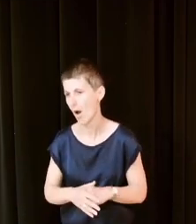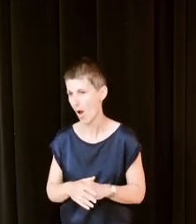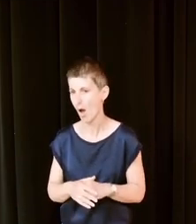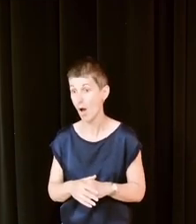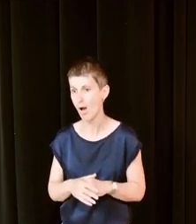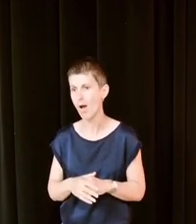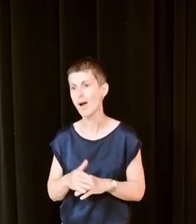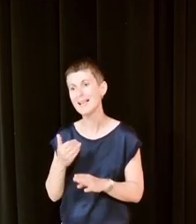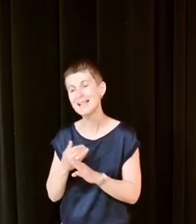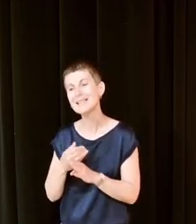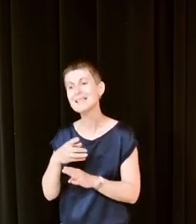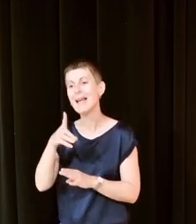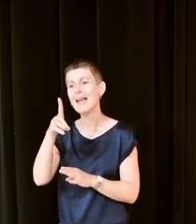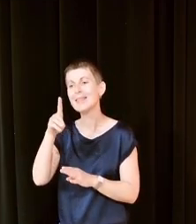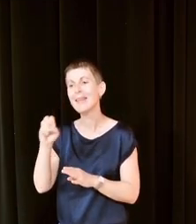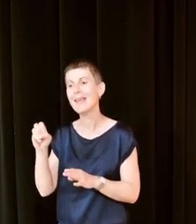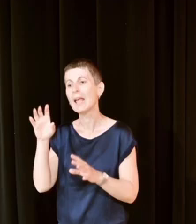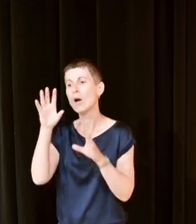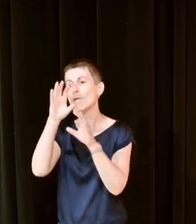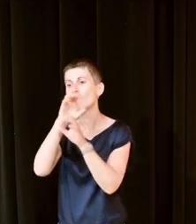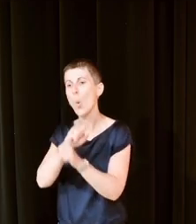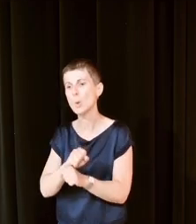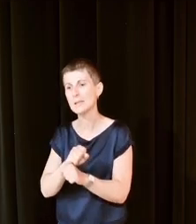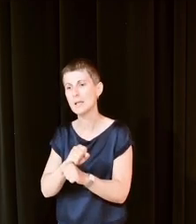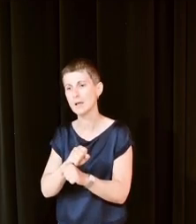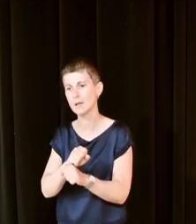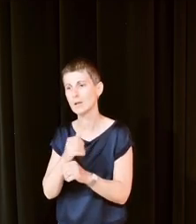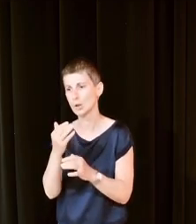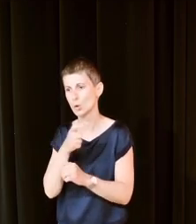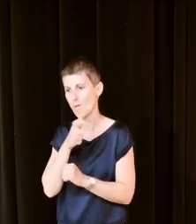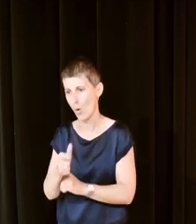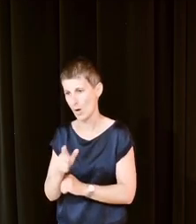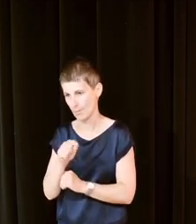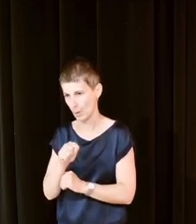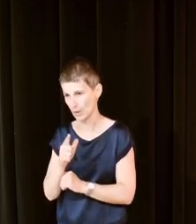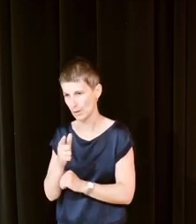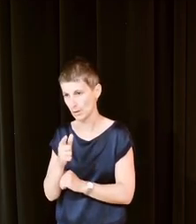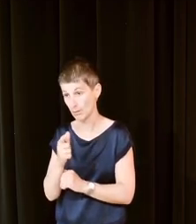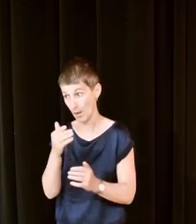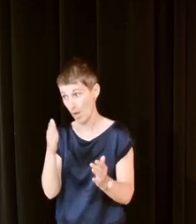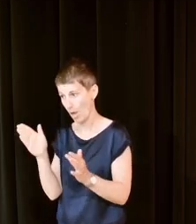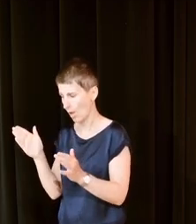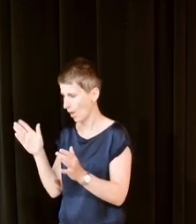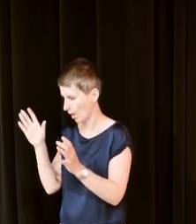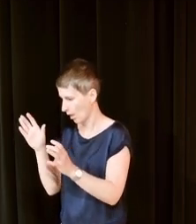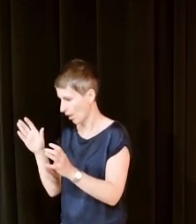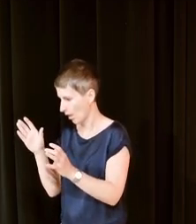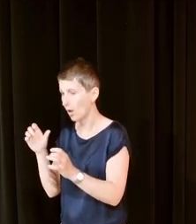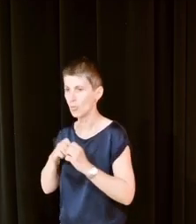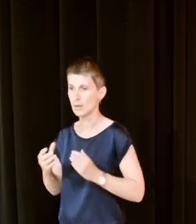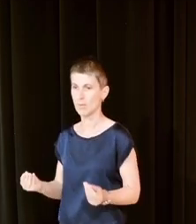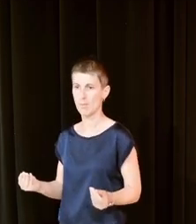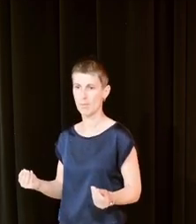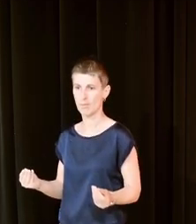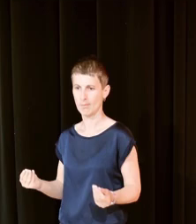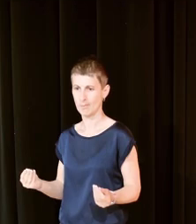Man nennt es Defokussieren. Also wir wenden unsere Aufmerksamkeit an eine ganz andere Stelle und plötzlich, und jetzt ist es wieder da. Und